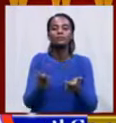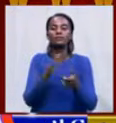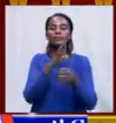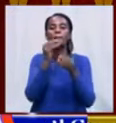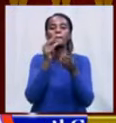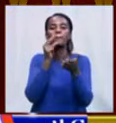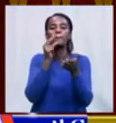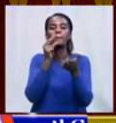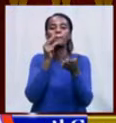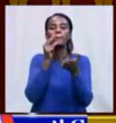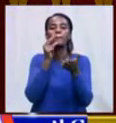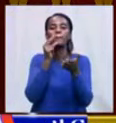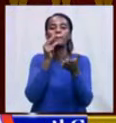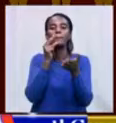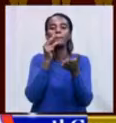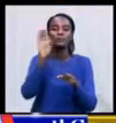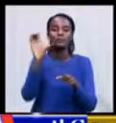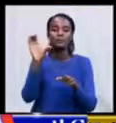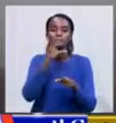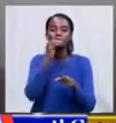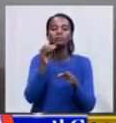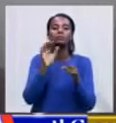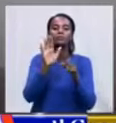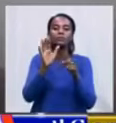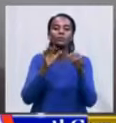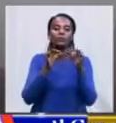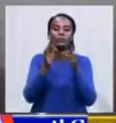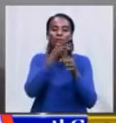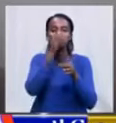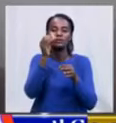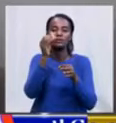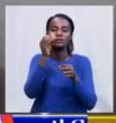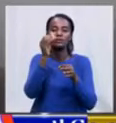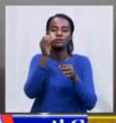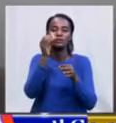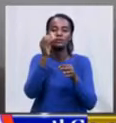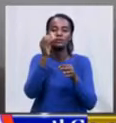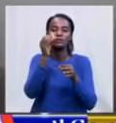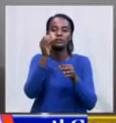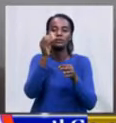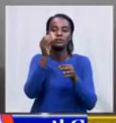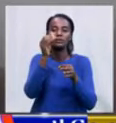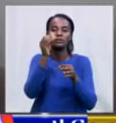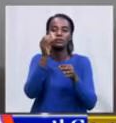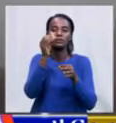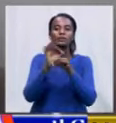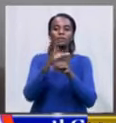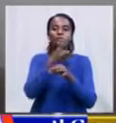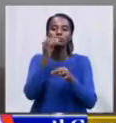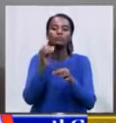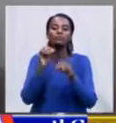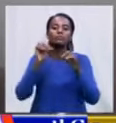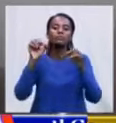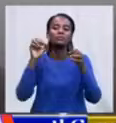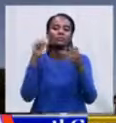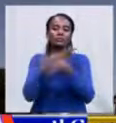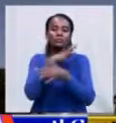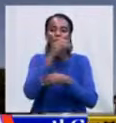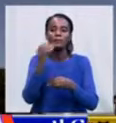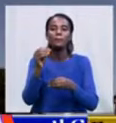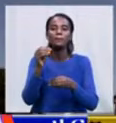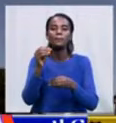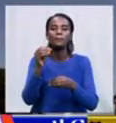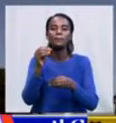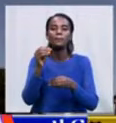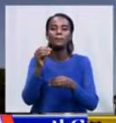አስተዋጽኦ ማሳረፉን ቢቢሲ በድረገጹ አስነብቧል። ከስድስት ወራት በፊት ፋብሪካዎቹ በሚለቁት የተበከለ አየር ምክንያት ሰዎች